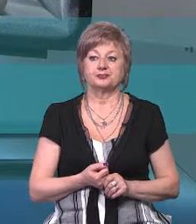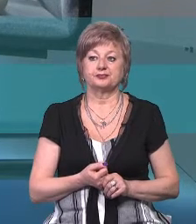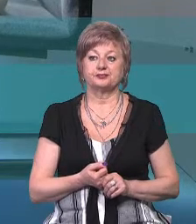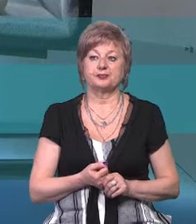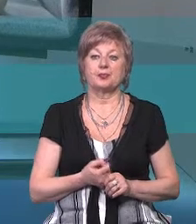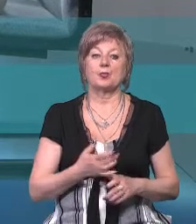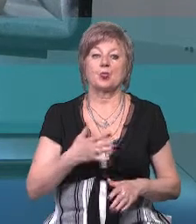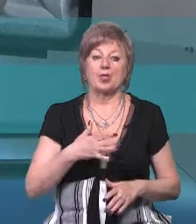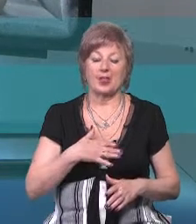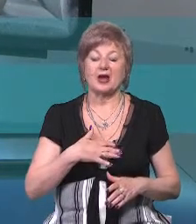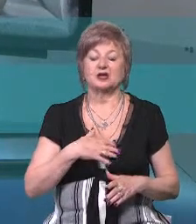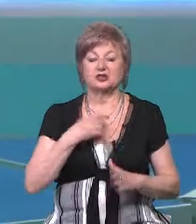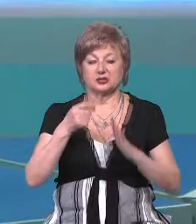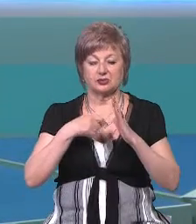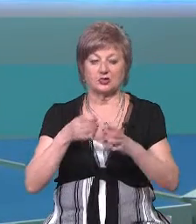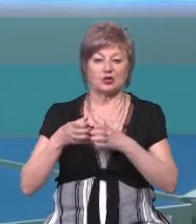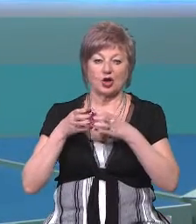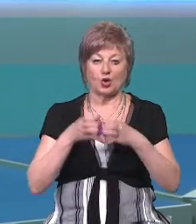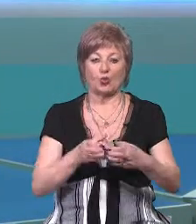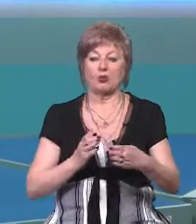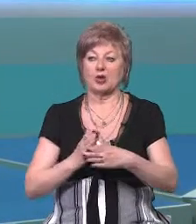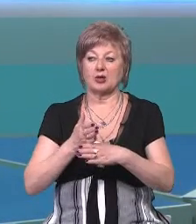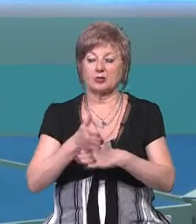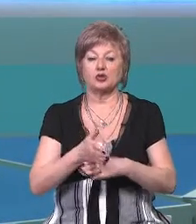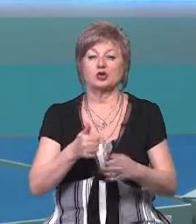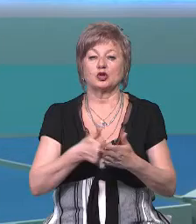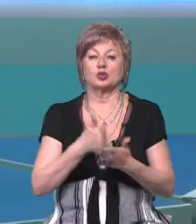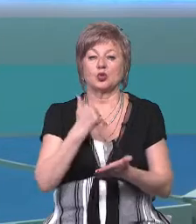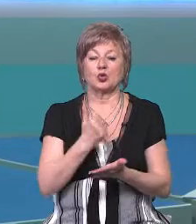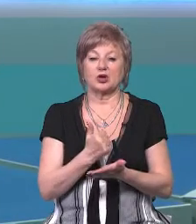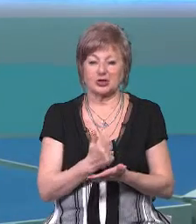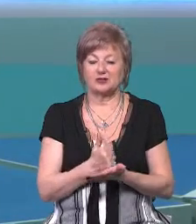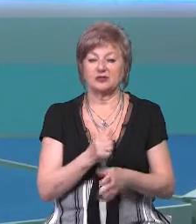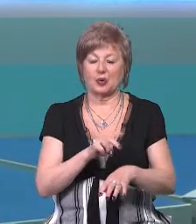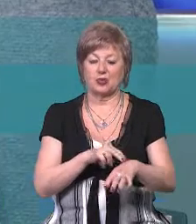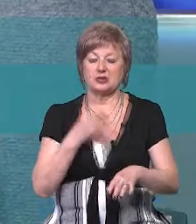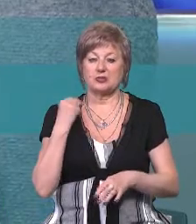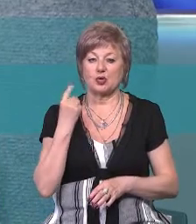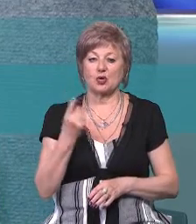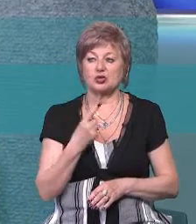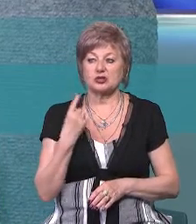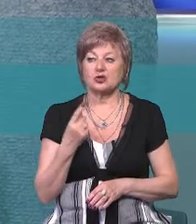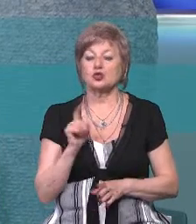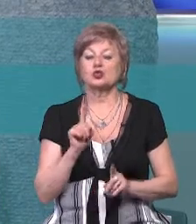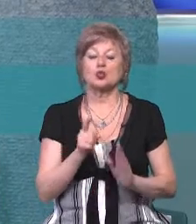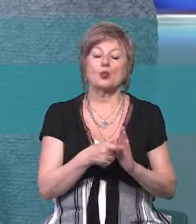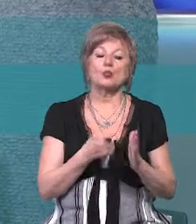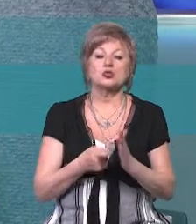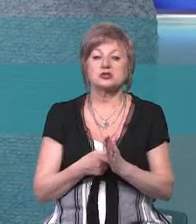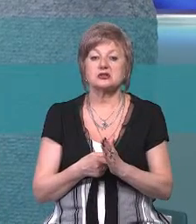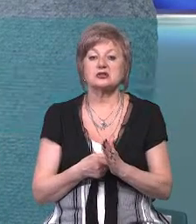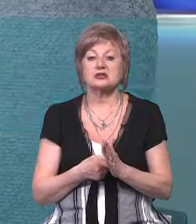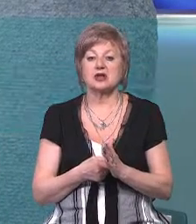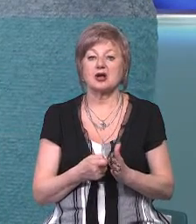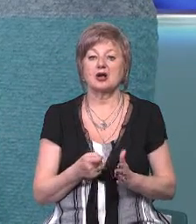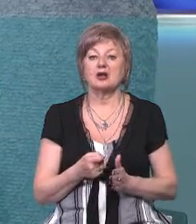Ясно. Наша творча група також зверталася до Головного управління Національної поліції у Запорізькій області, щоб дізнатися, тому що цей